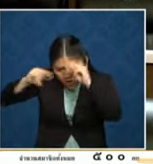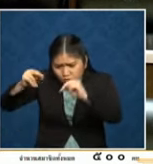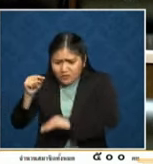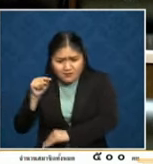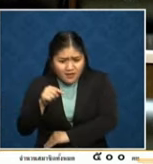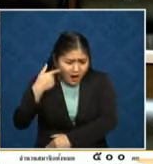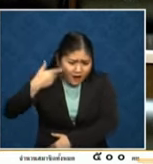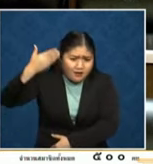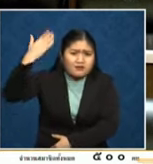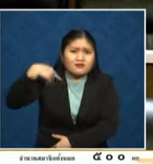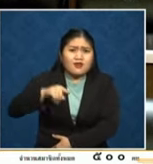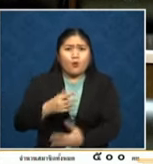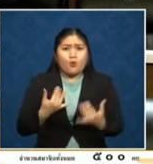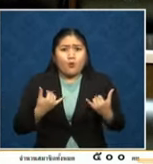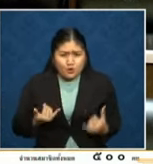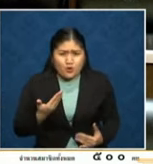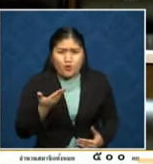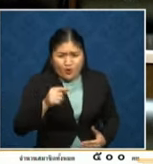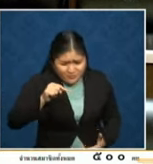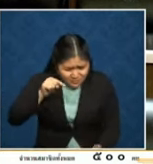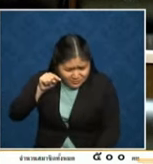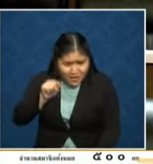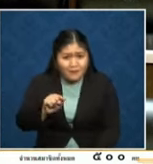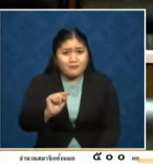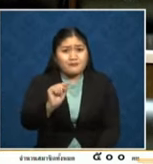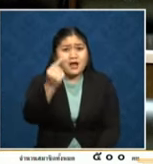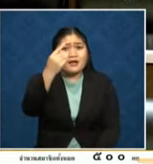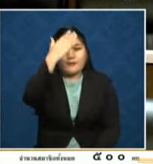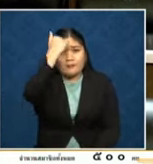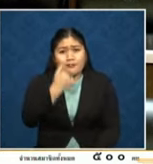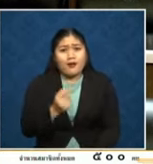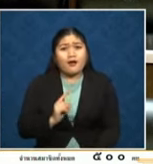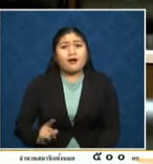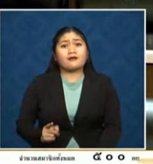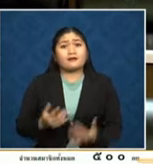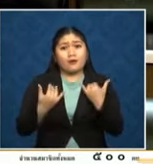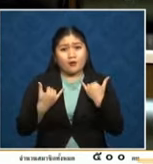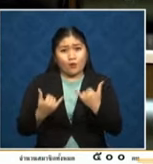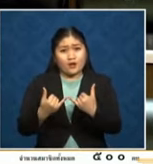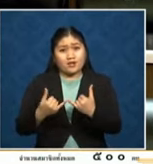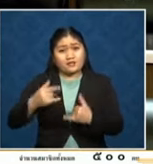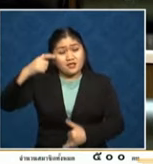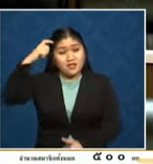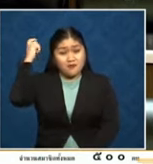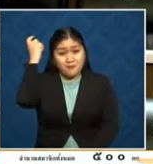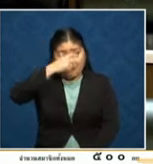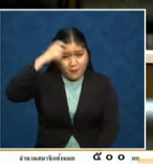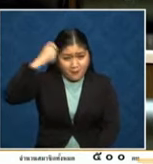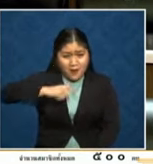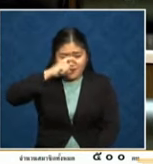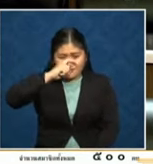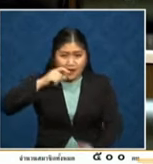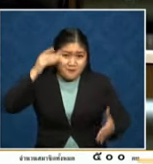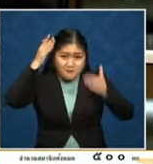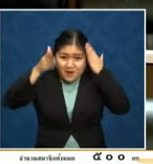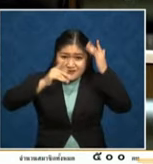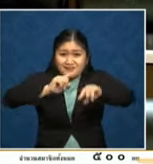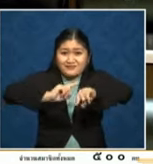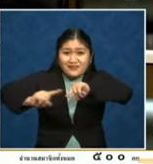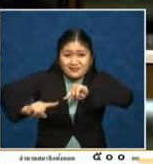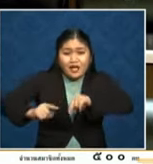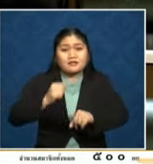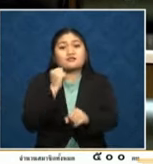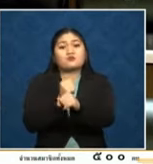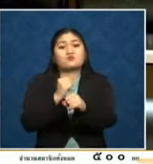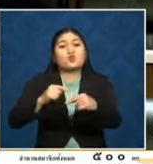ครั้งก่อนวันนี้โปรดสั่งการไปอีกครั้งหนึ่งครับว่าวันนี้ยาพม่าไทยมาเลเซียนี่ทำเรื่องย